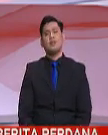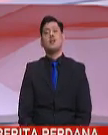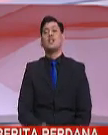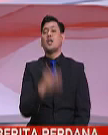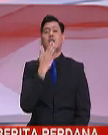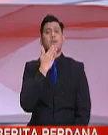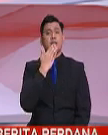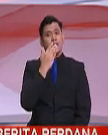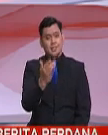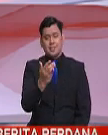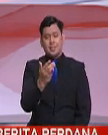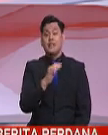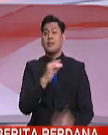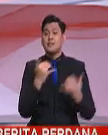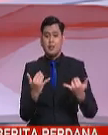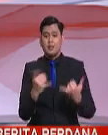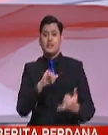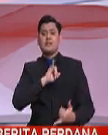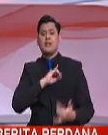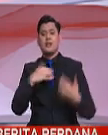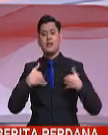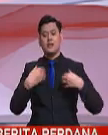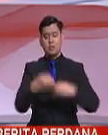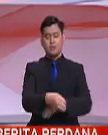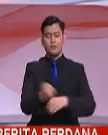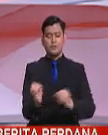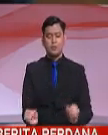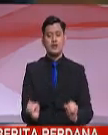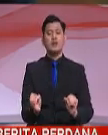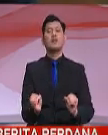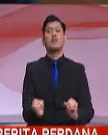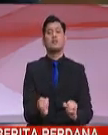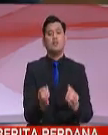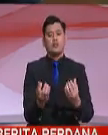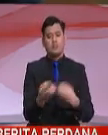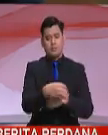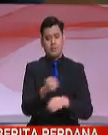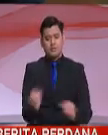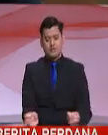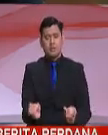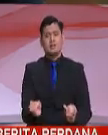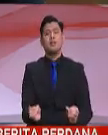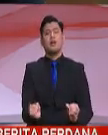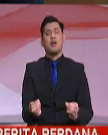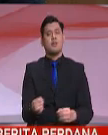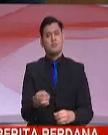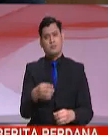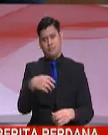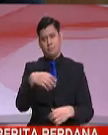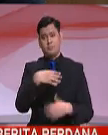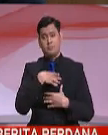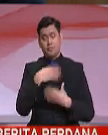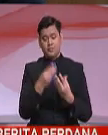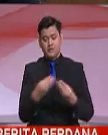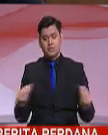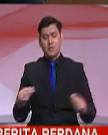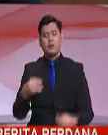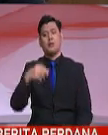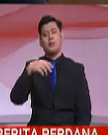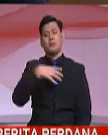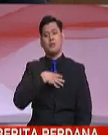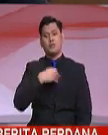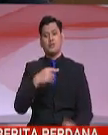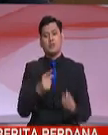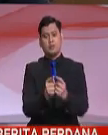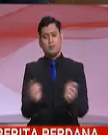Baiklah, terima kasih. Saya kini berada di Pejabat Tanah dan Jajahan Pasir Putih yang merupakan PKOB